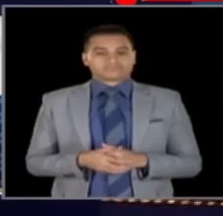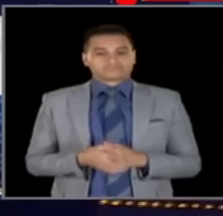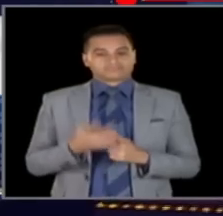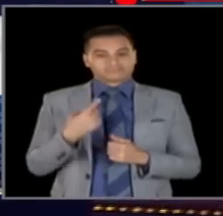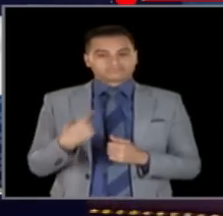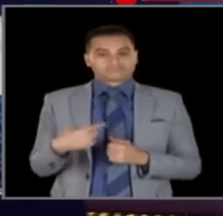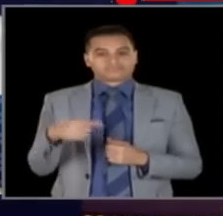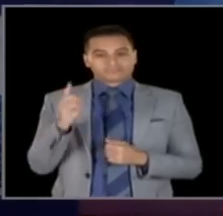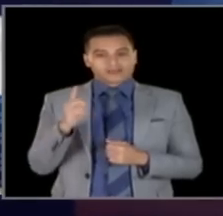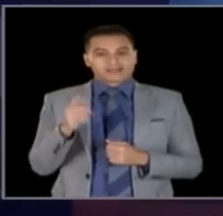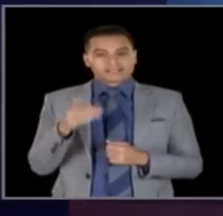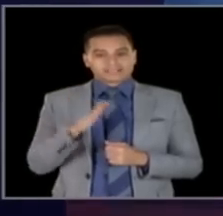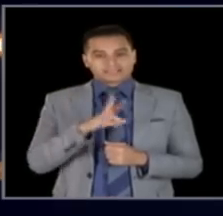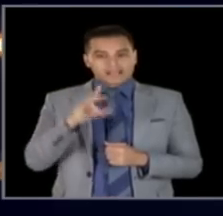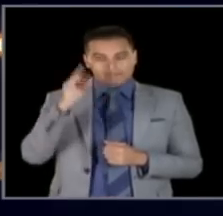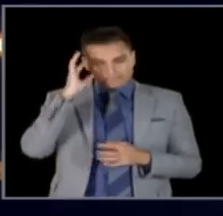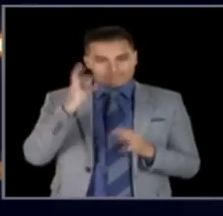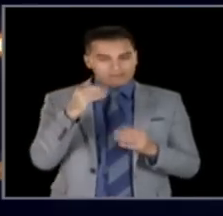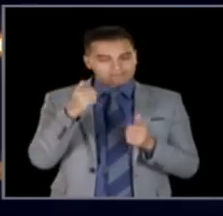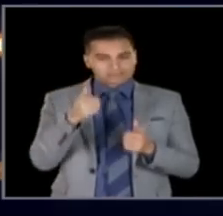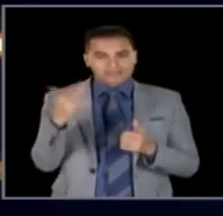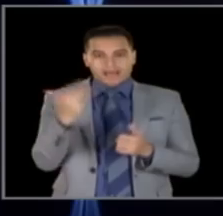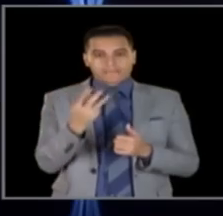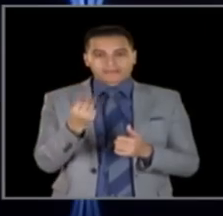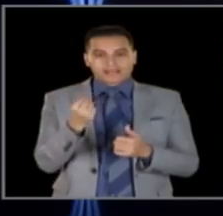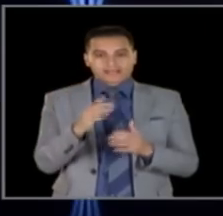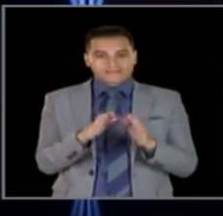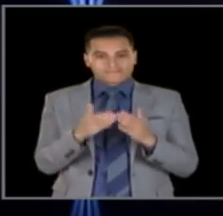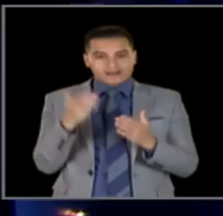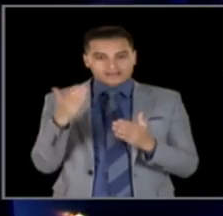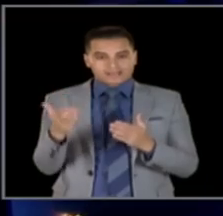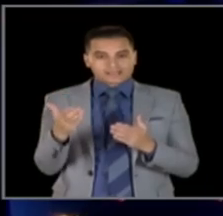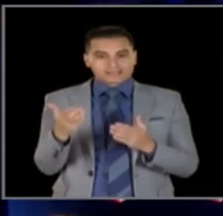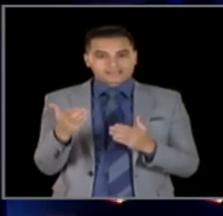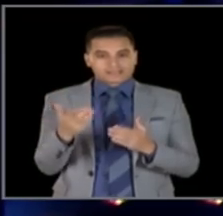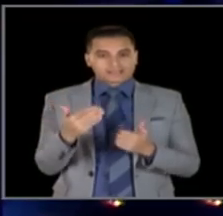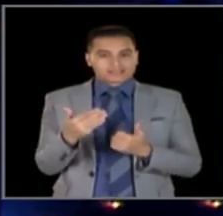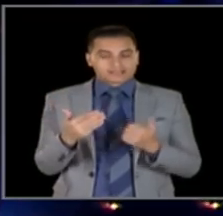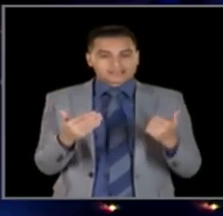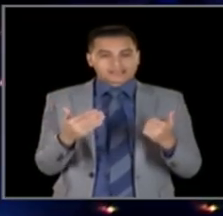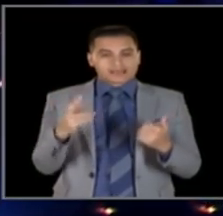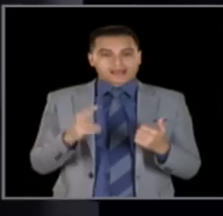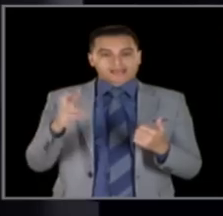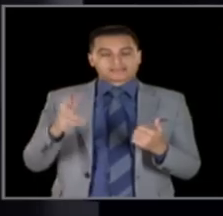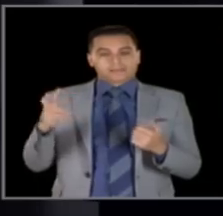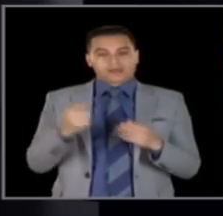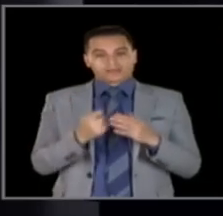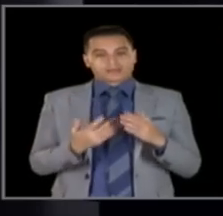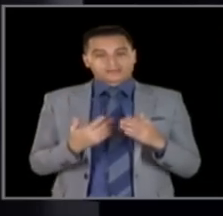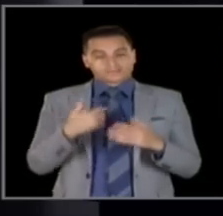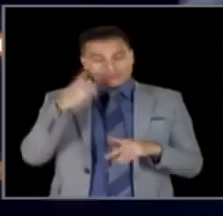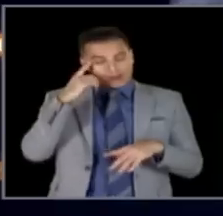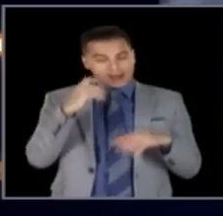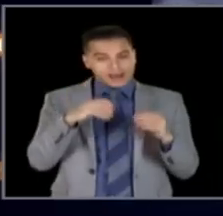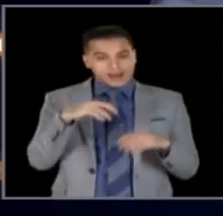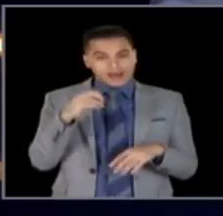برافو عليك يا إسلام، بتفكر. النتيجة 30 فايترز، 3 سبعات ناقص 5، وأنا